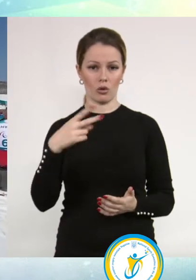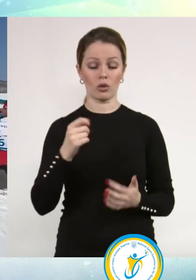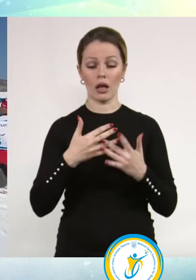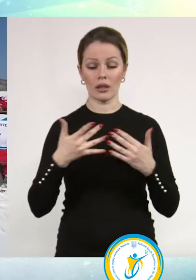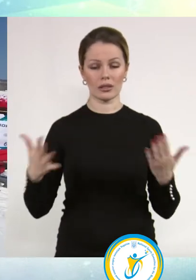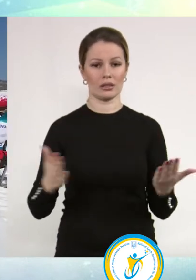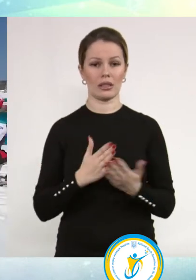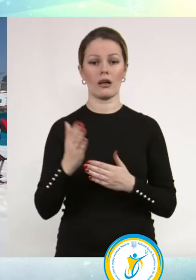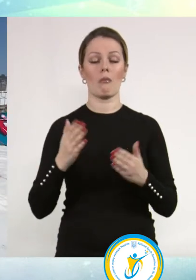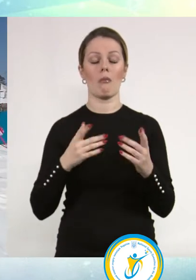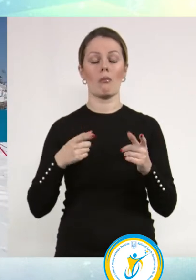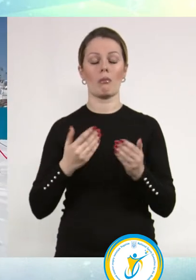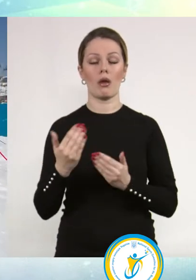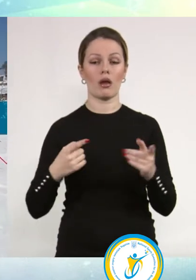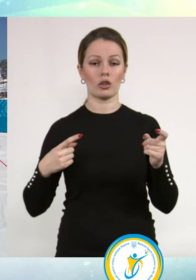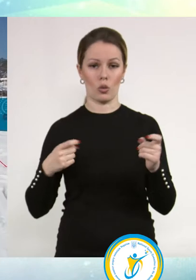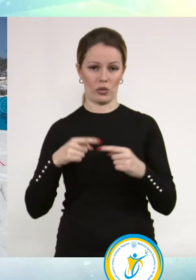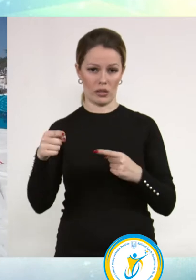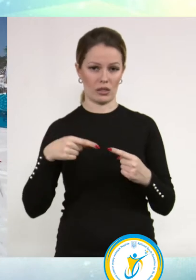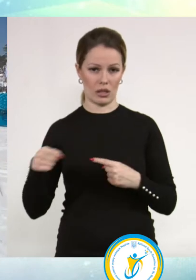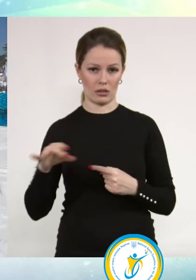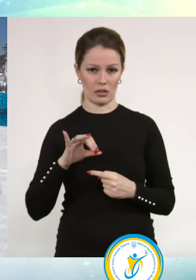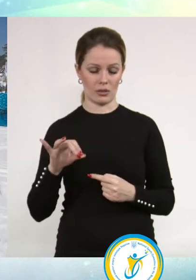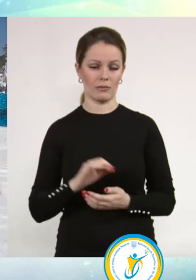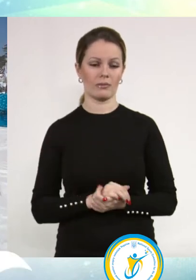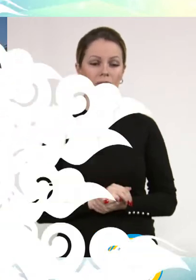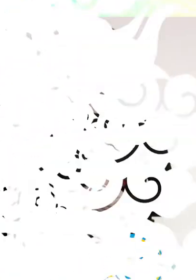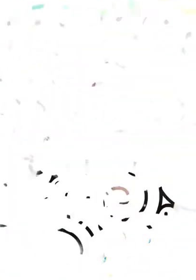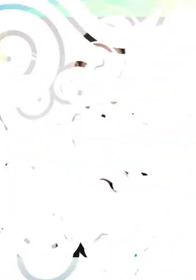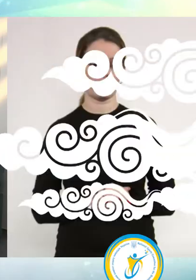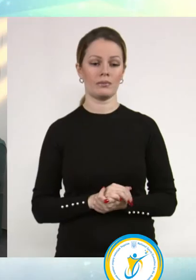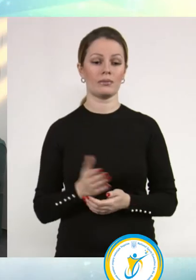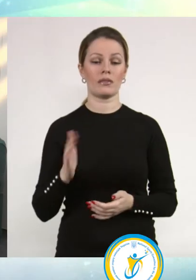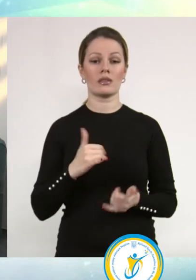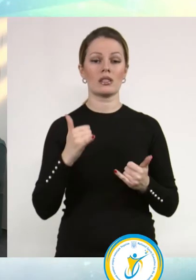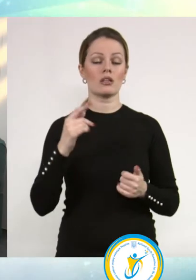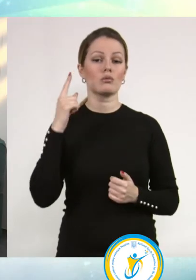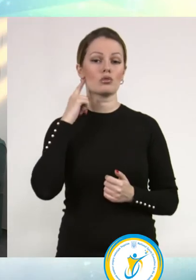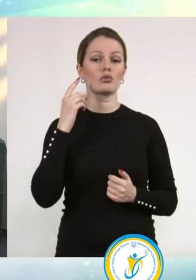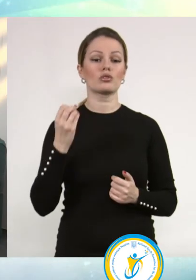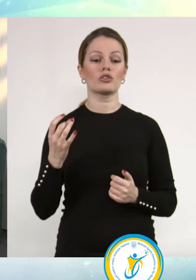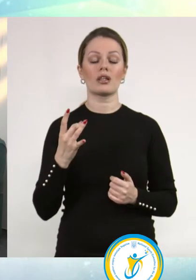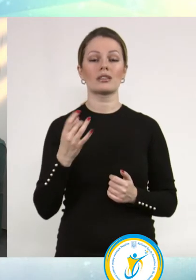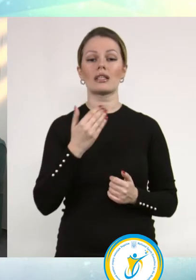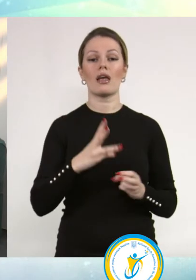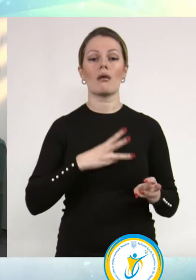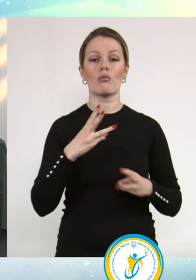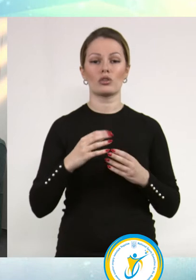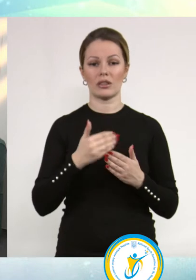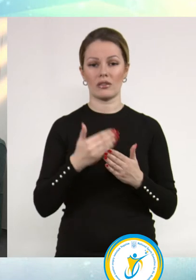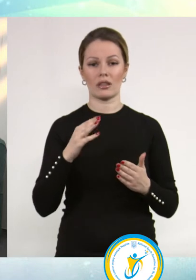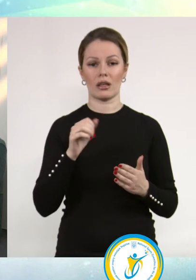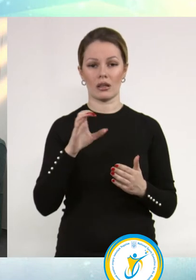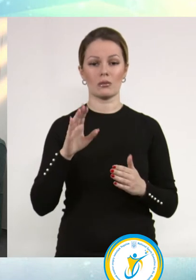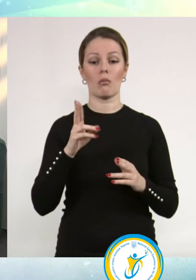нагороди на різних біатлонних дистанціях. Ну і давайте зараз почуємо знову ж таки емоції